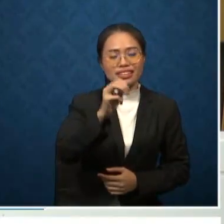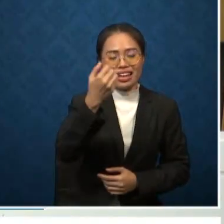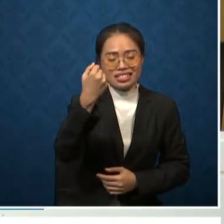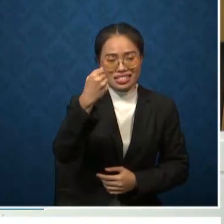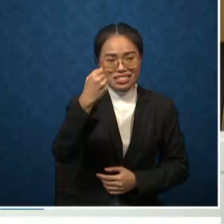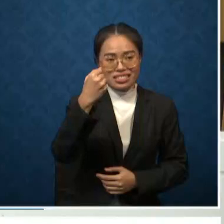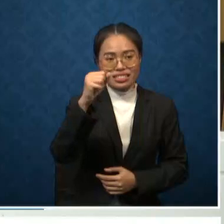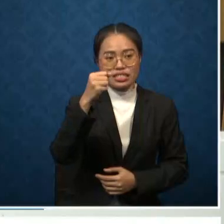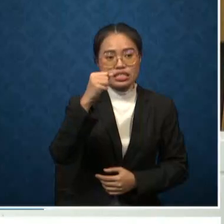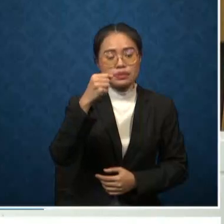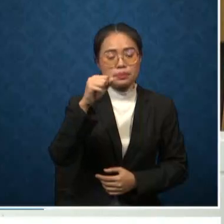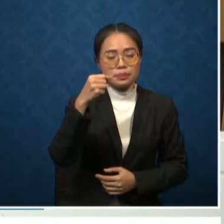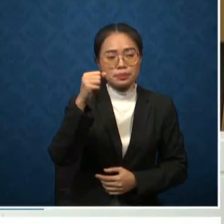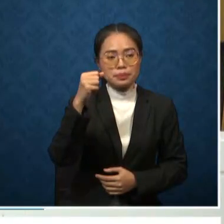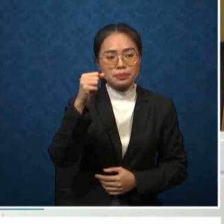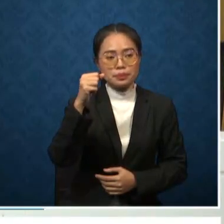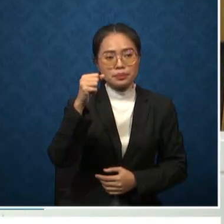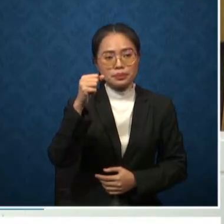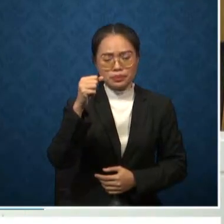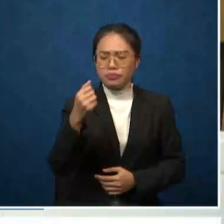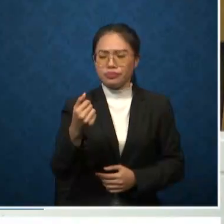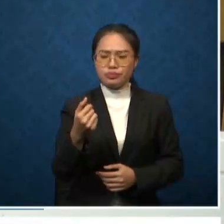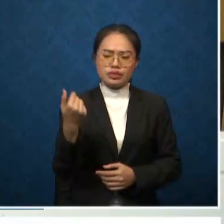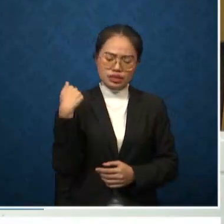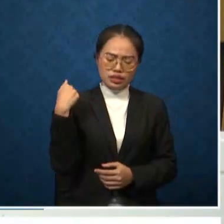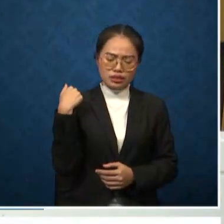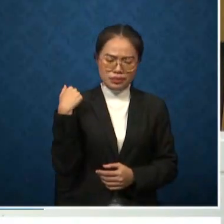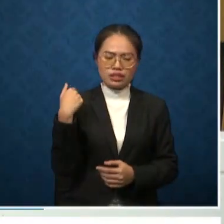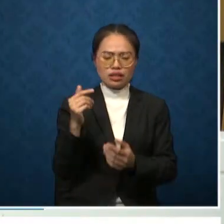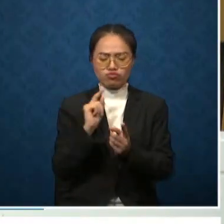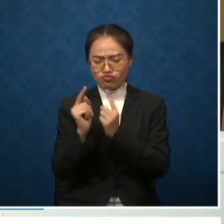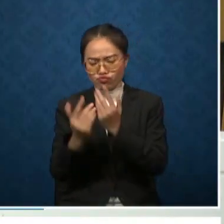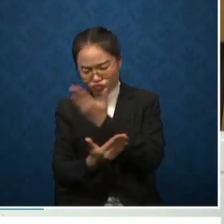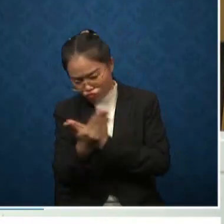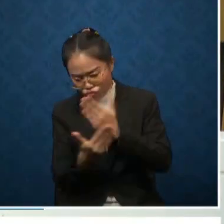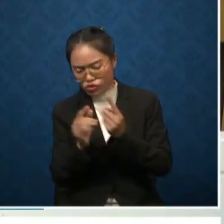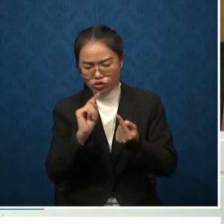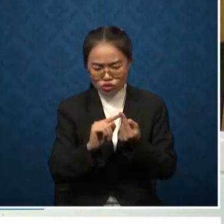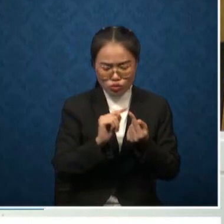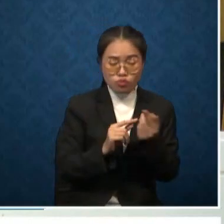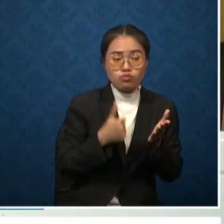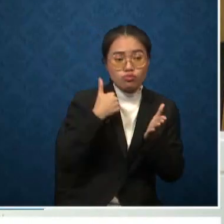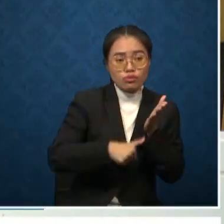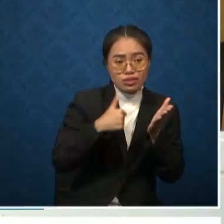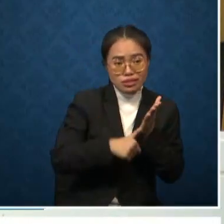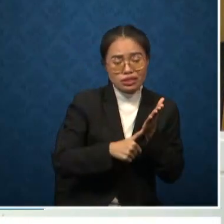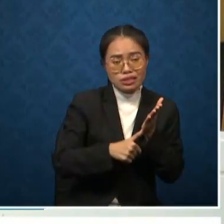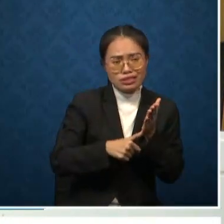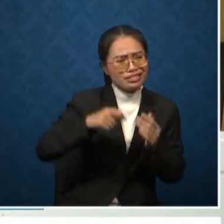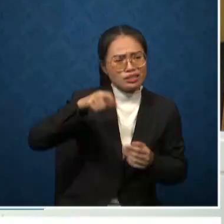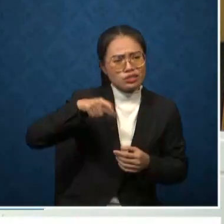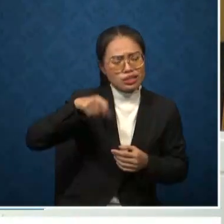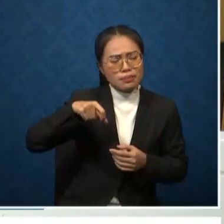13ของประมวลรัษฎากรนะครับซึ่งปกติเราก็มีการแลกข้อเปลี่ยนข้อมูลอยู่แล้วในเรื่องของอนุภาษีภาษีซ้อนนะครับแต่ครา